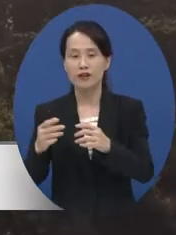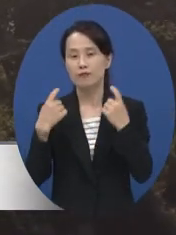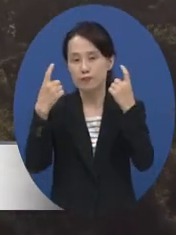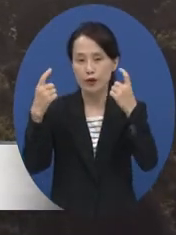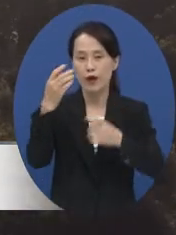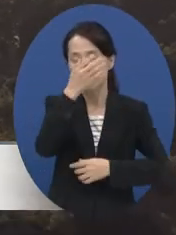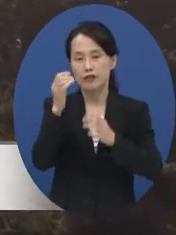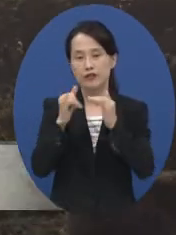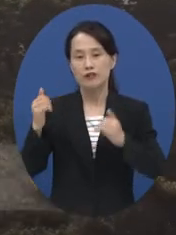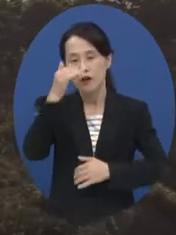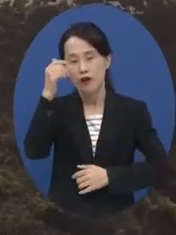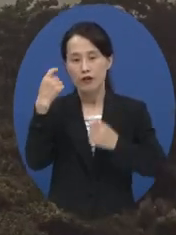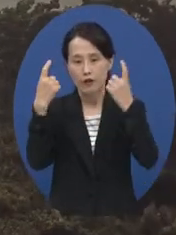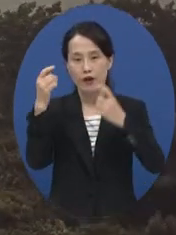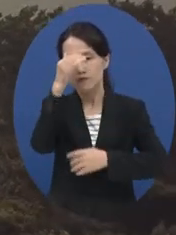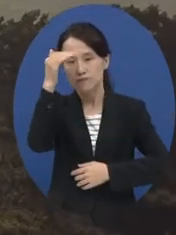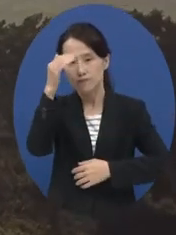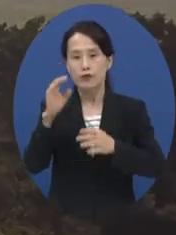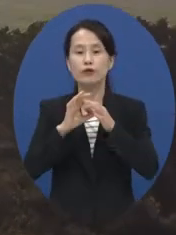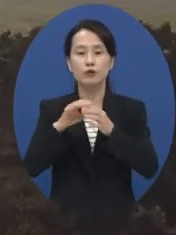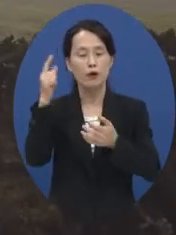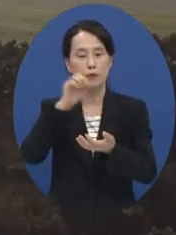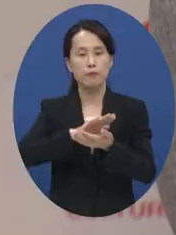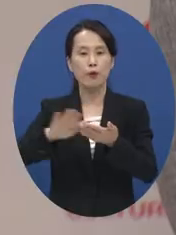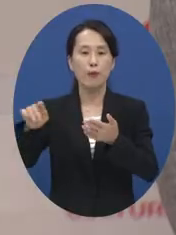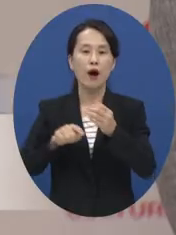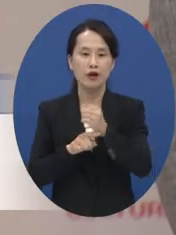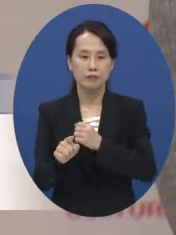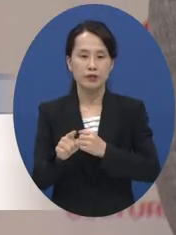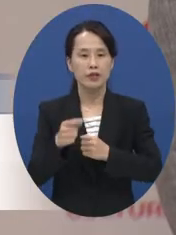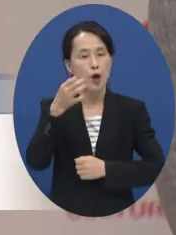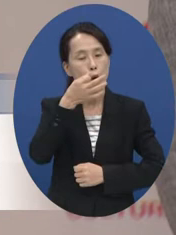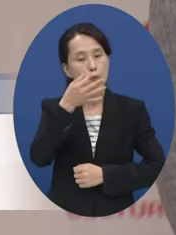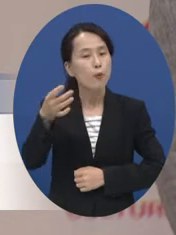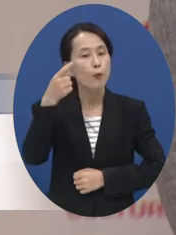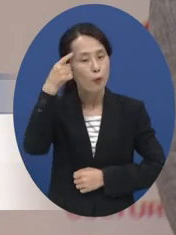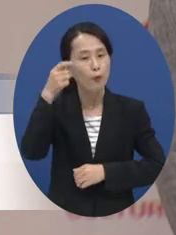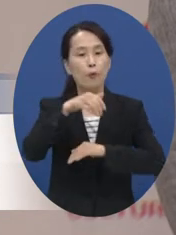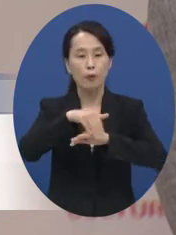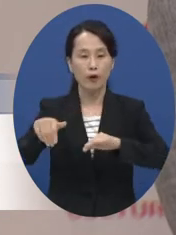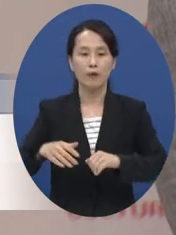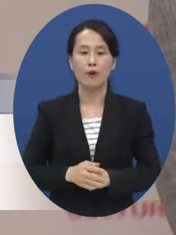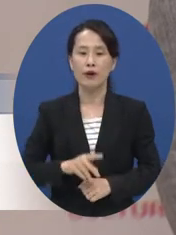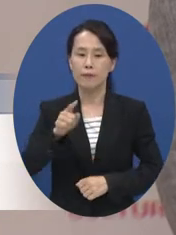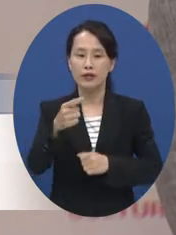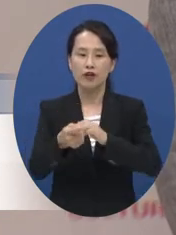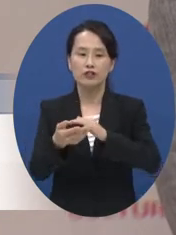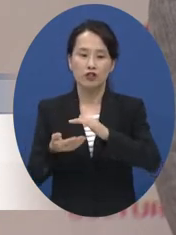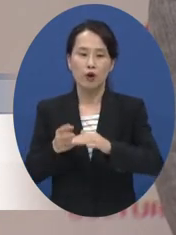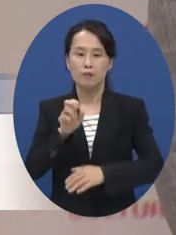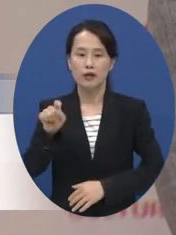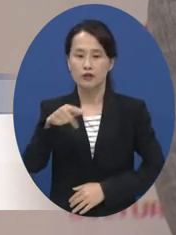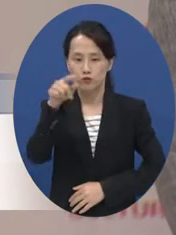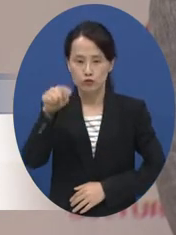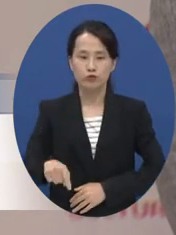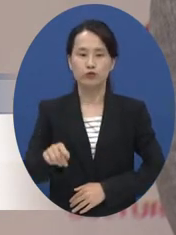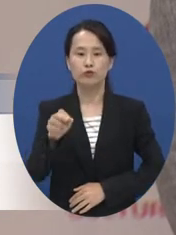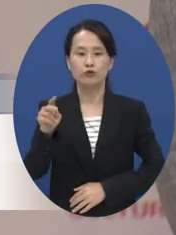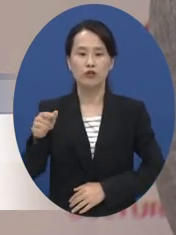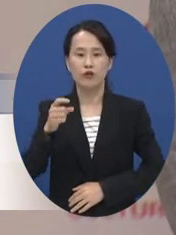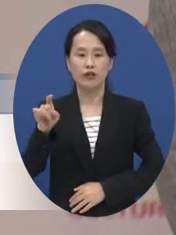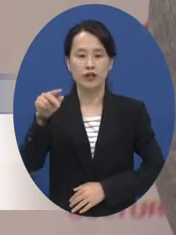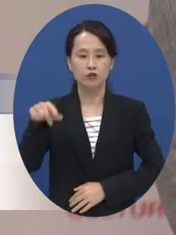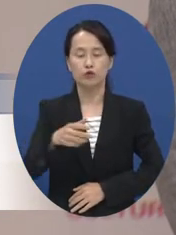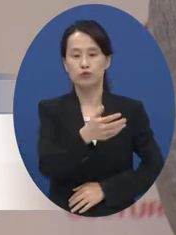평화의 의미를 생각하게 만드는 작품입니다. 100년 전 이제 만주와 연해주를 넘나들면서 주 활동